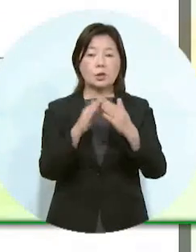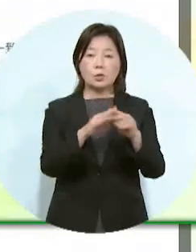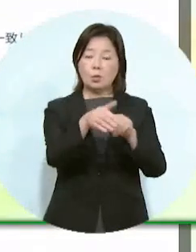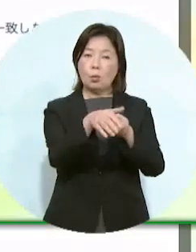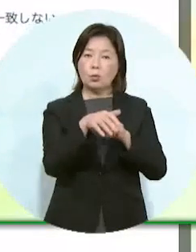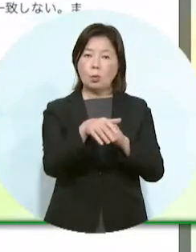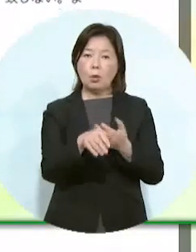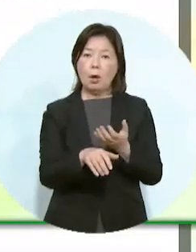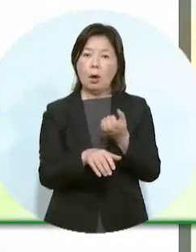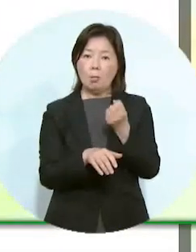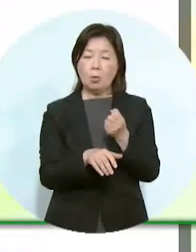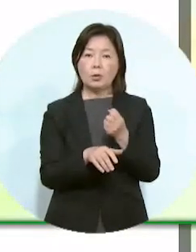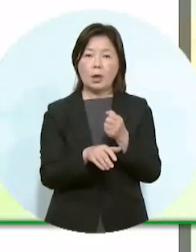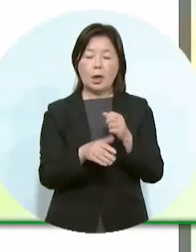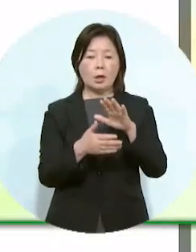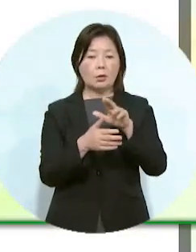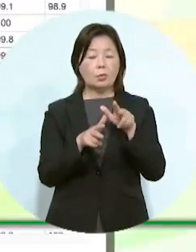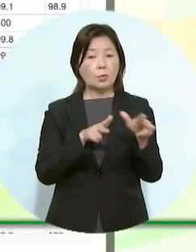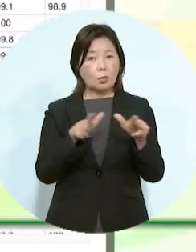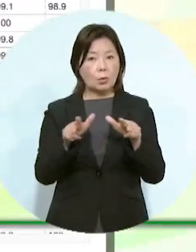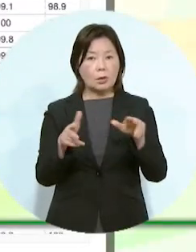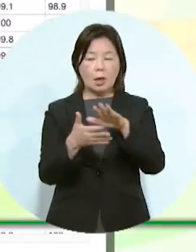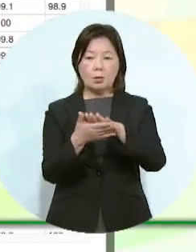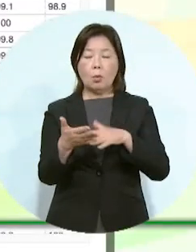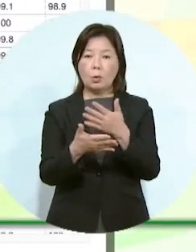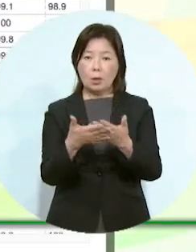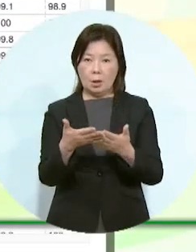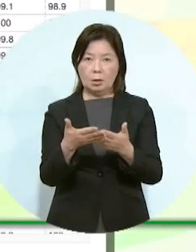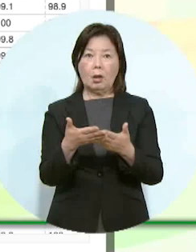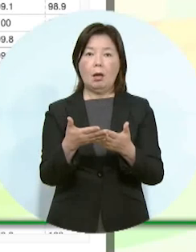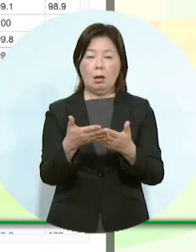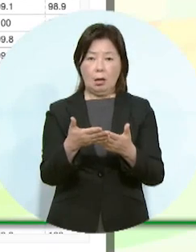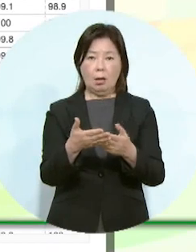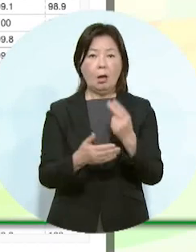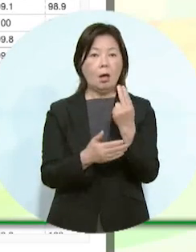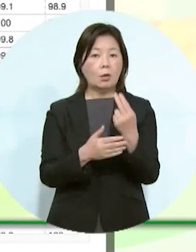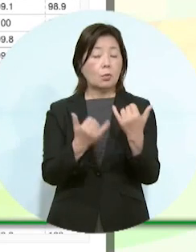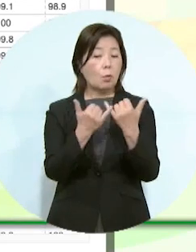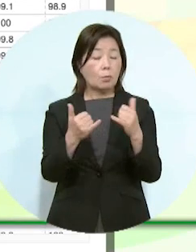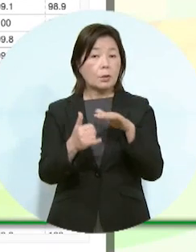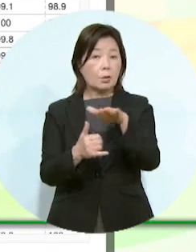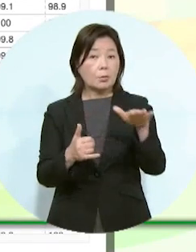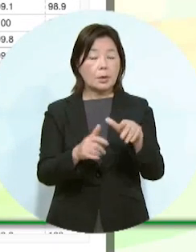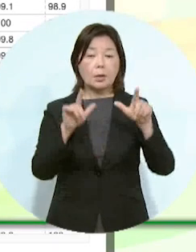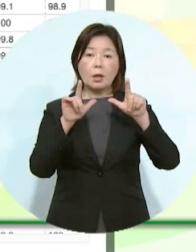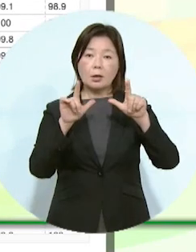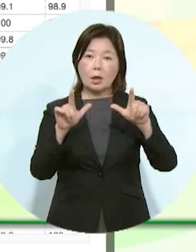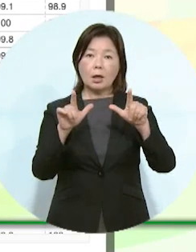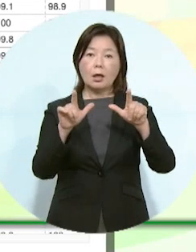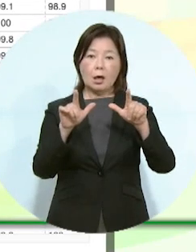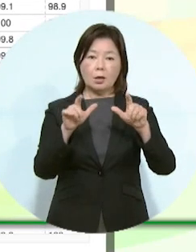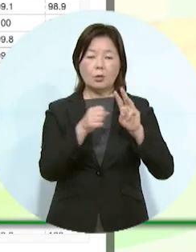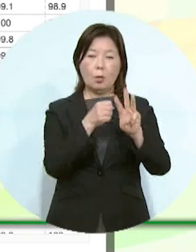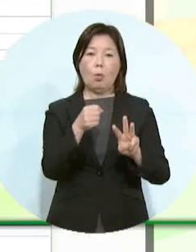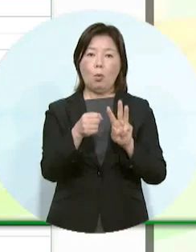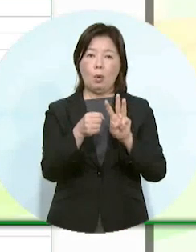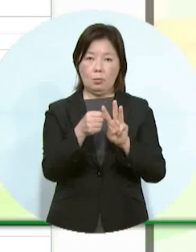ができて機械による判読性の高い行政データを都民などに公開しているサイトです。